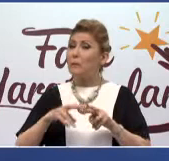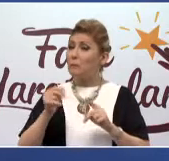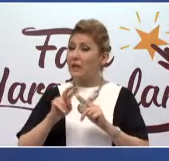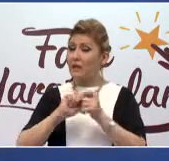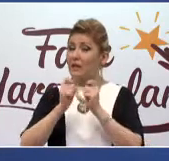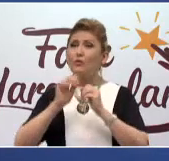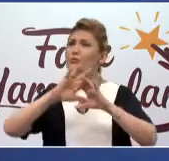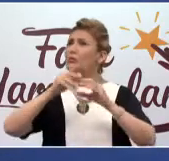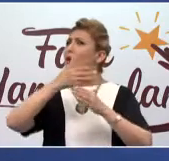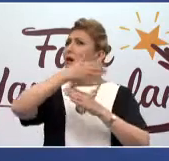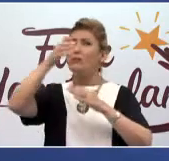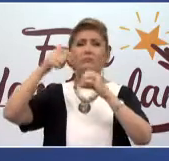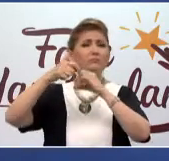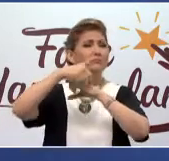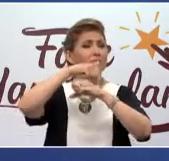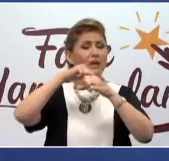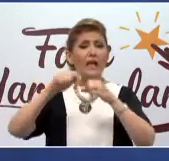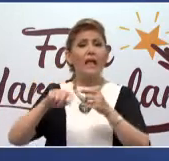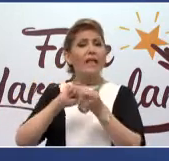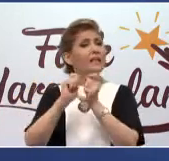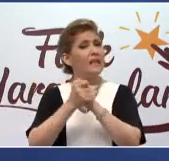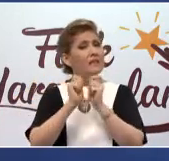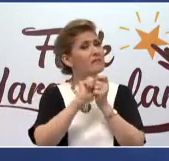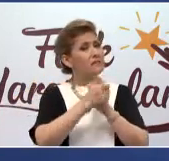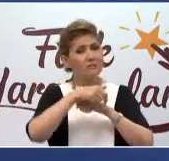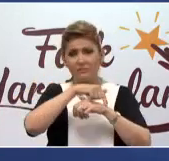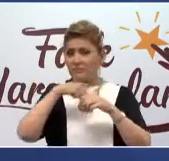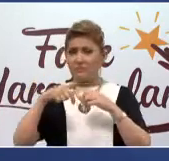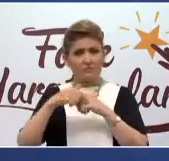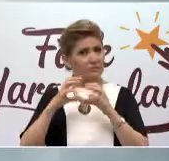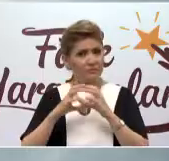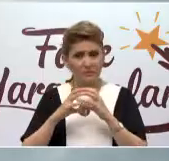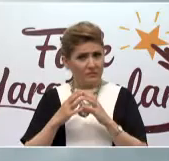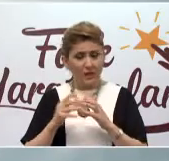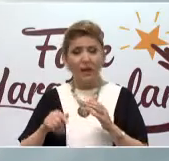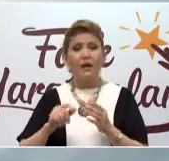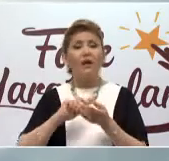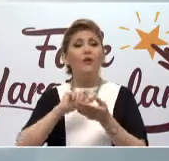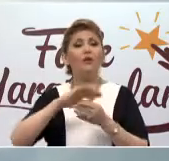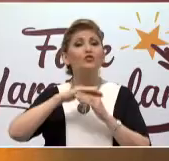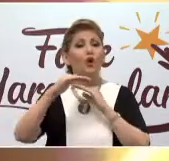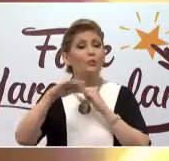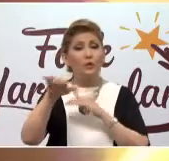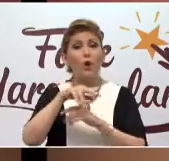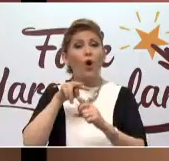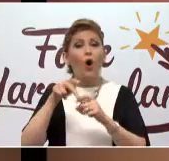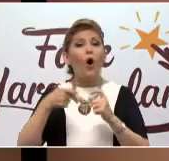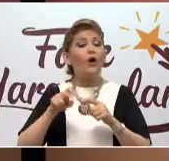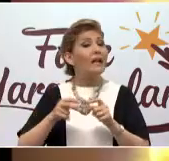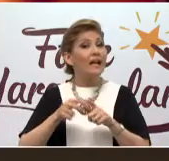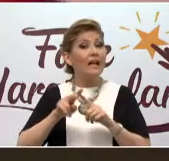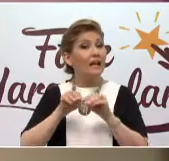dört bir tarafında değer yargılarının değişmesinin diğer toplumlara örnek olabilecek